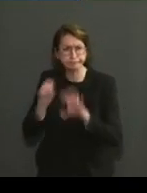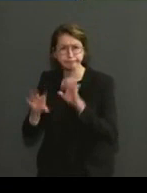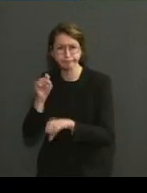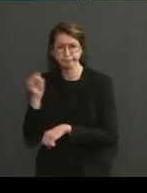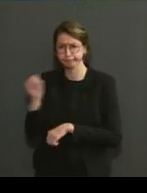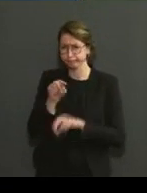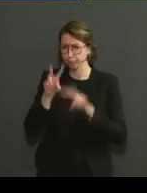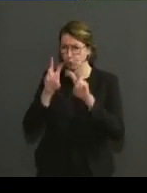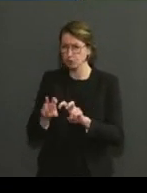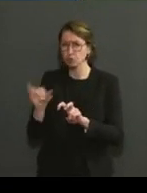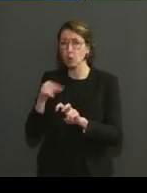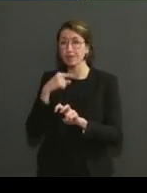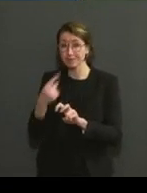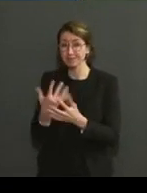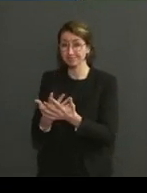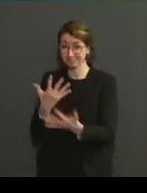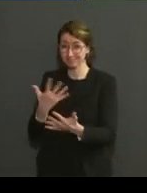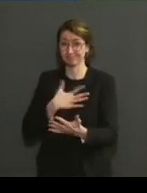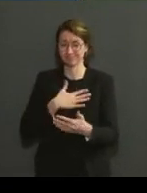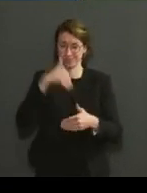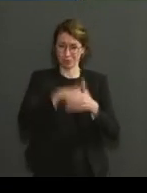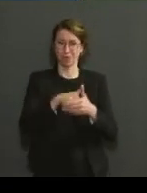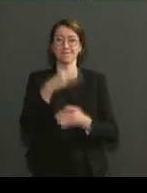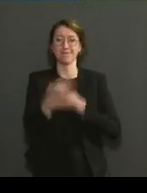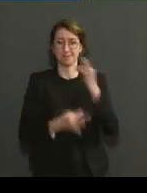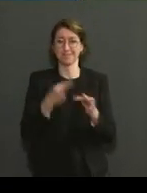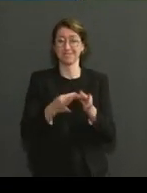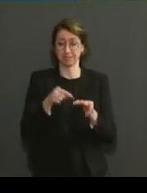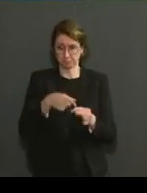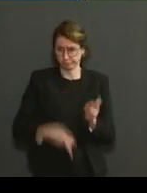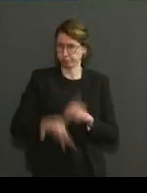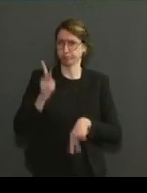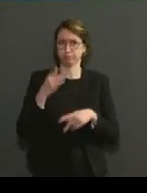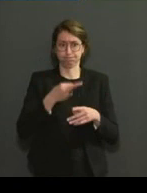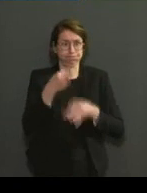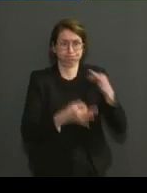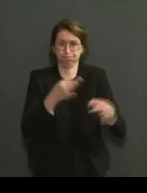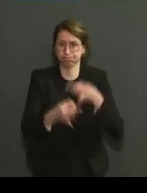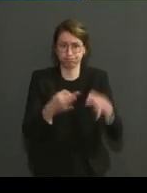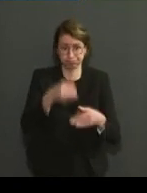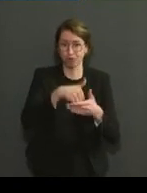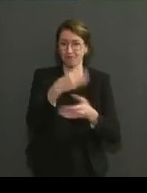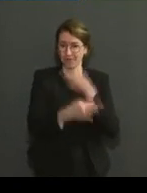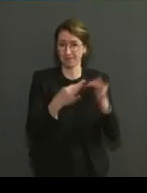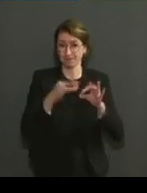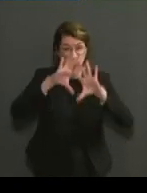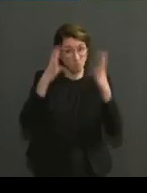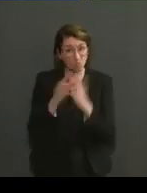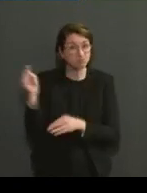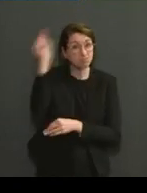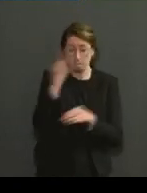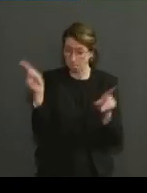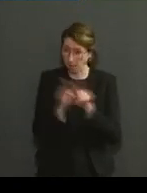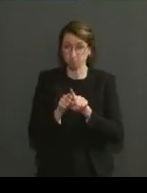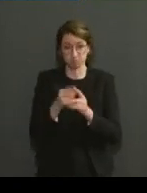des familles, et c'est à peu près au niveau international ce qui se passe partout, c'est au sein des familles que le maximum de transmission se